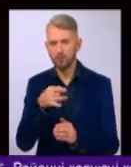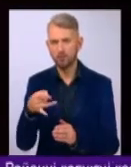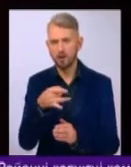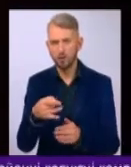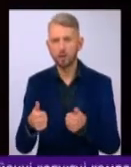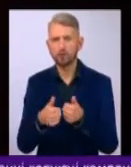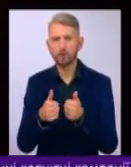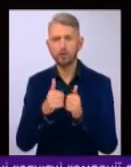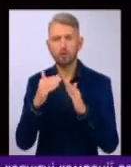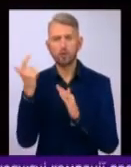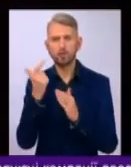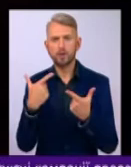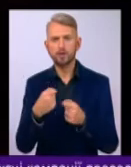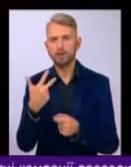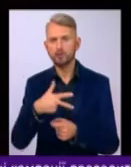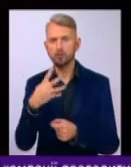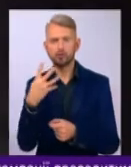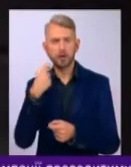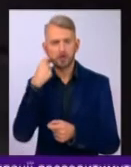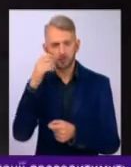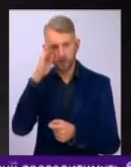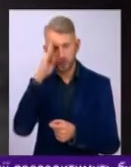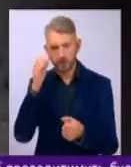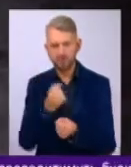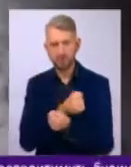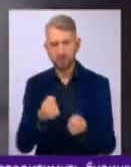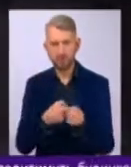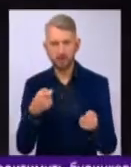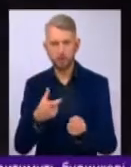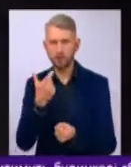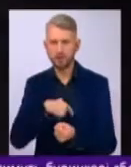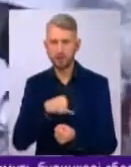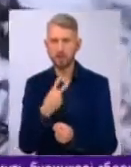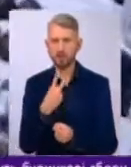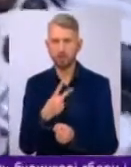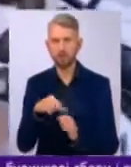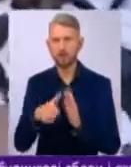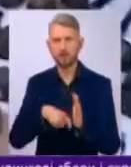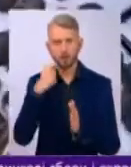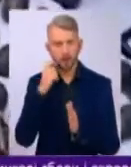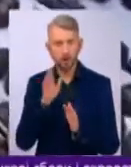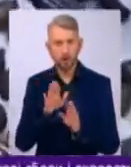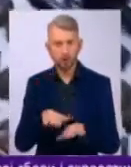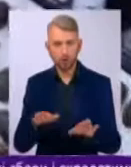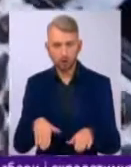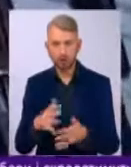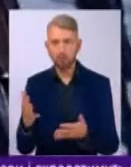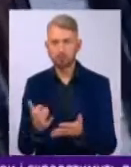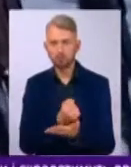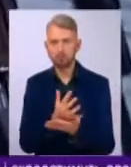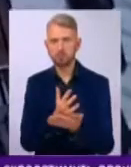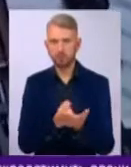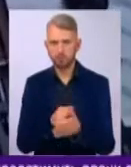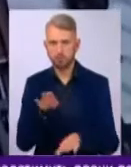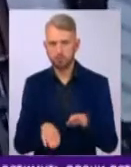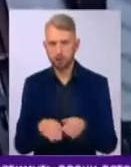сусідньому домогосподарстві, де 34-річний чоловік підірвав гранатою себе та двох 16-річних юнаків, правоохоронці виявили арсенал зброї,